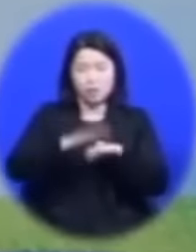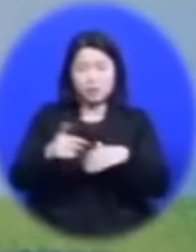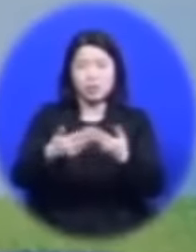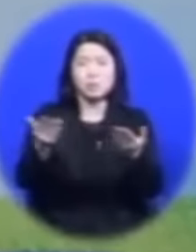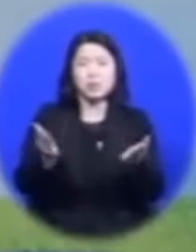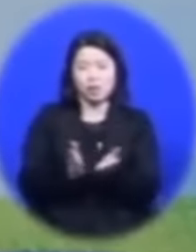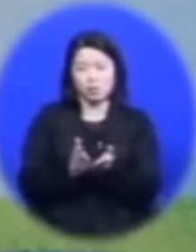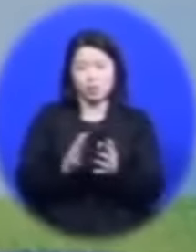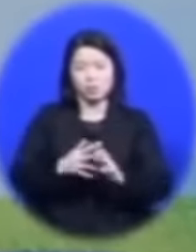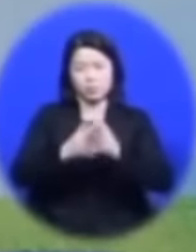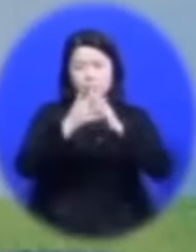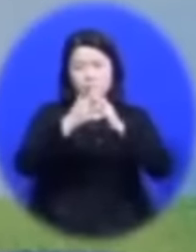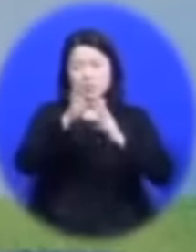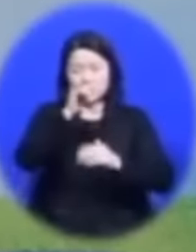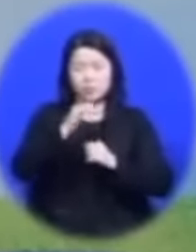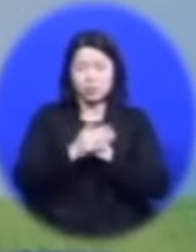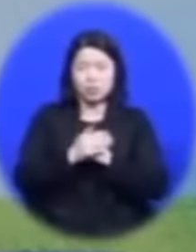거예요.